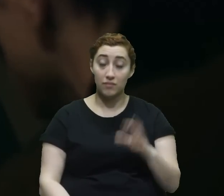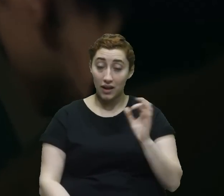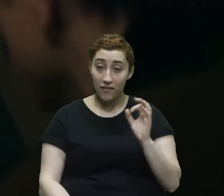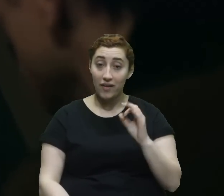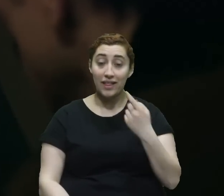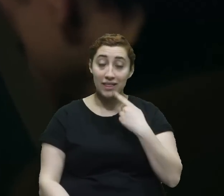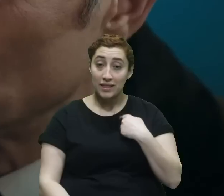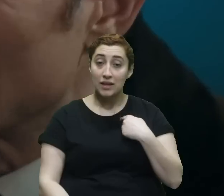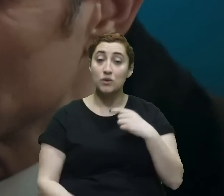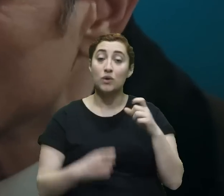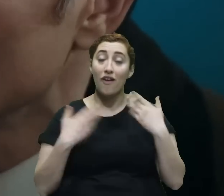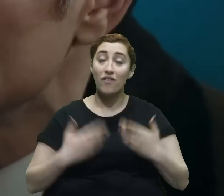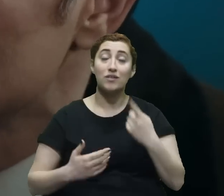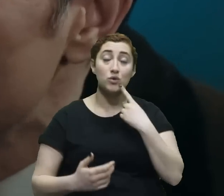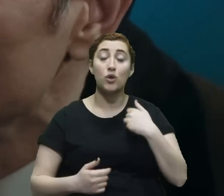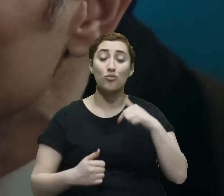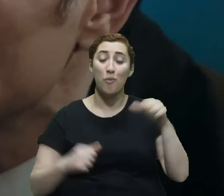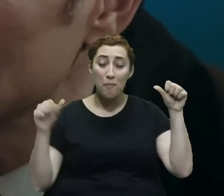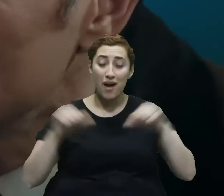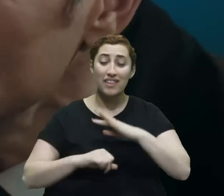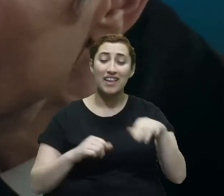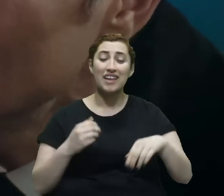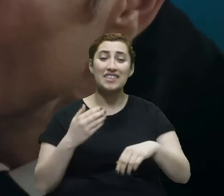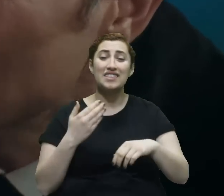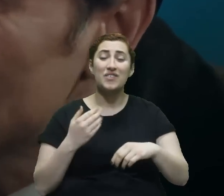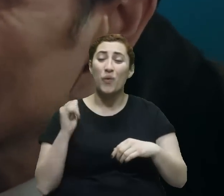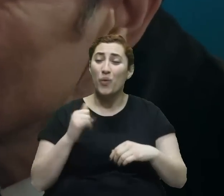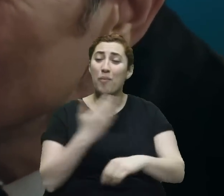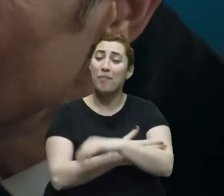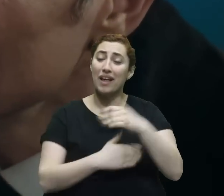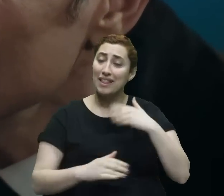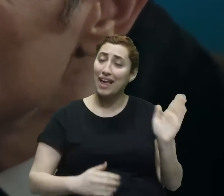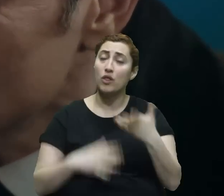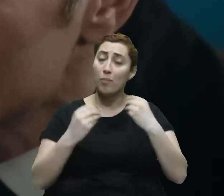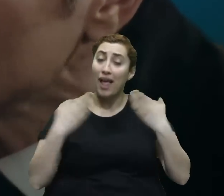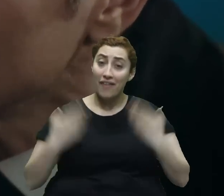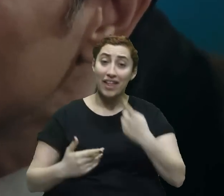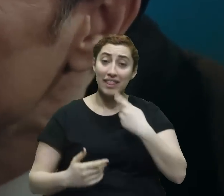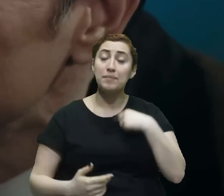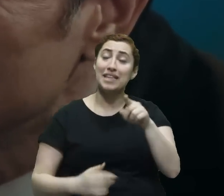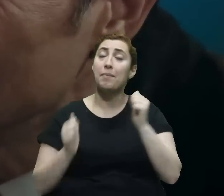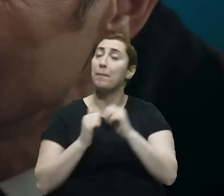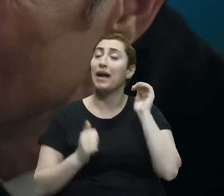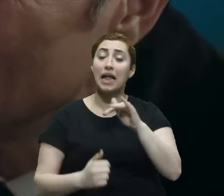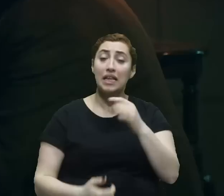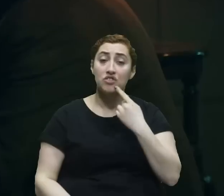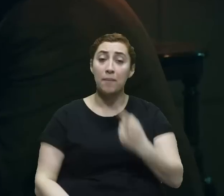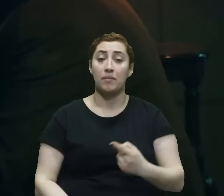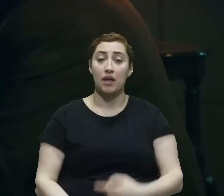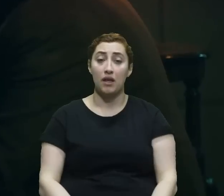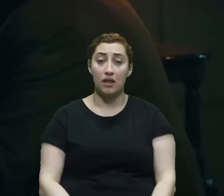Evet de Süreyya. Bu batmakta olan zavallı ülkeden giderim. Evet de. Evet de seninle gelirim de.